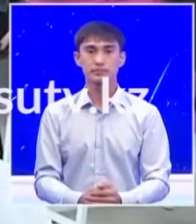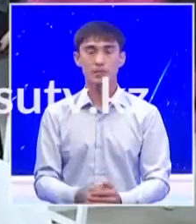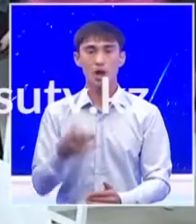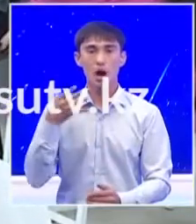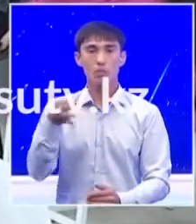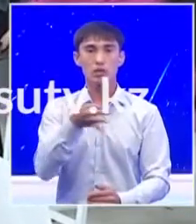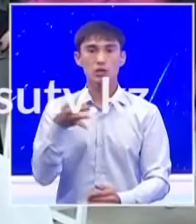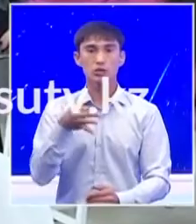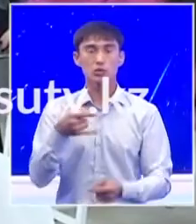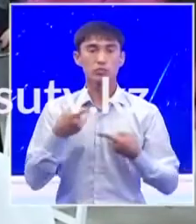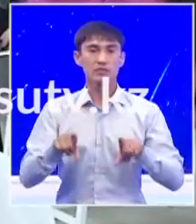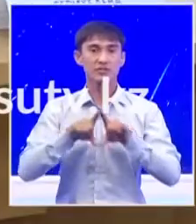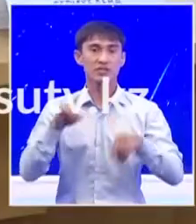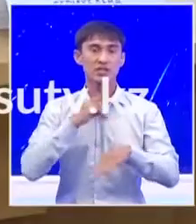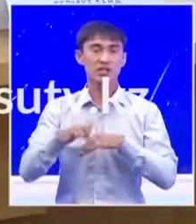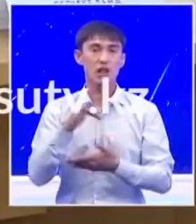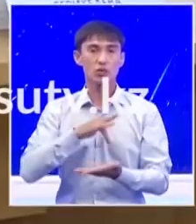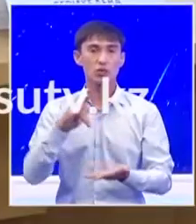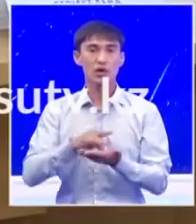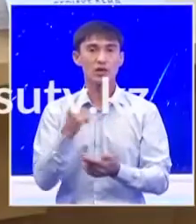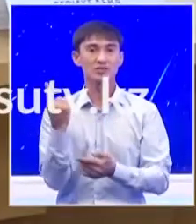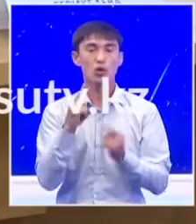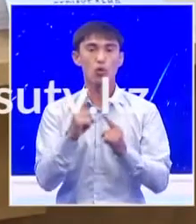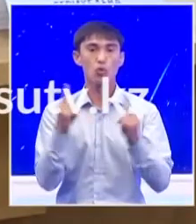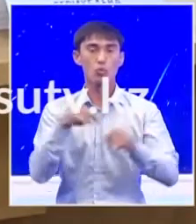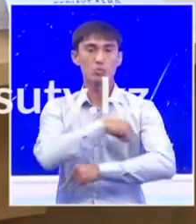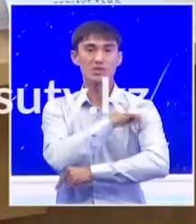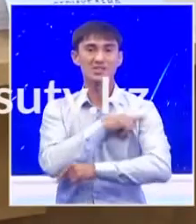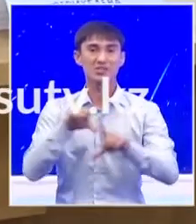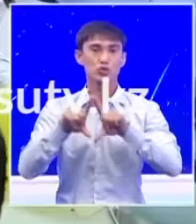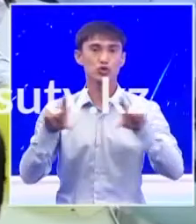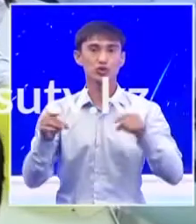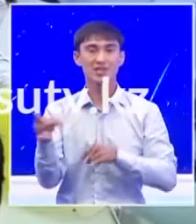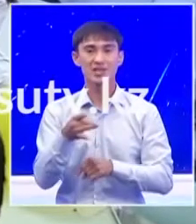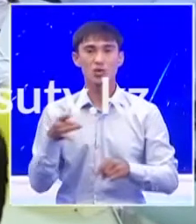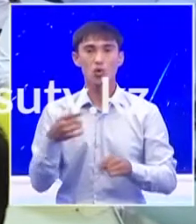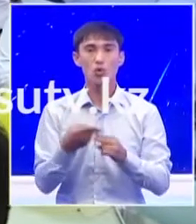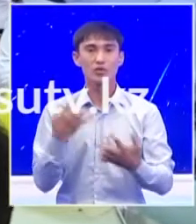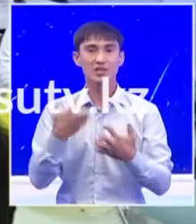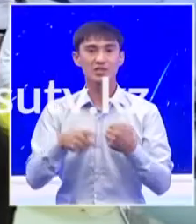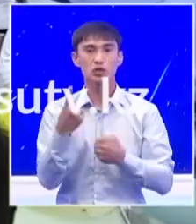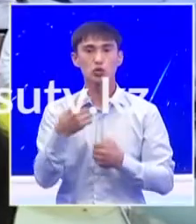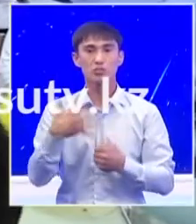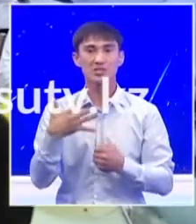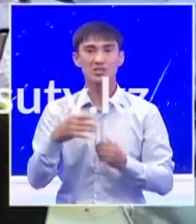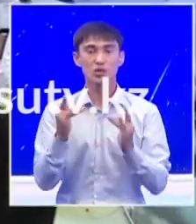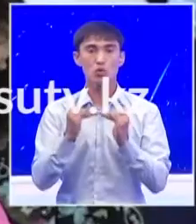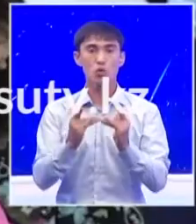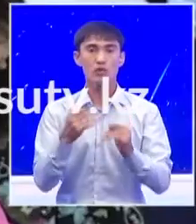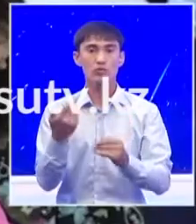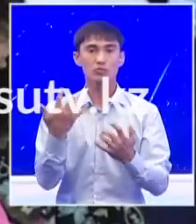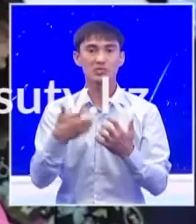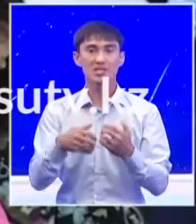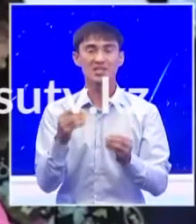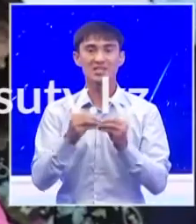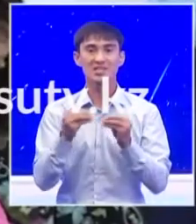Областной перинатальный центр Талдыкургана – один из самых крупных медицинских учреждений региона. Он рассчитан на 150 коек, в том числе 10